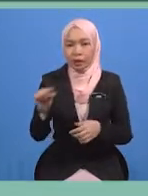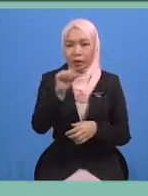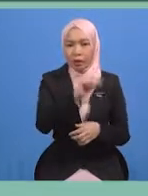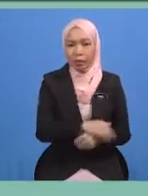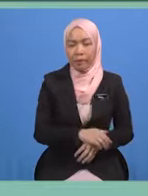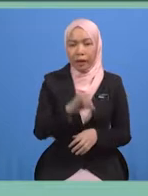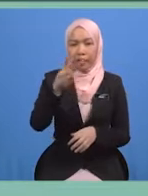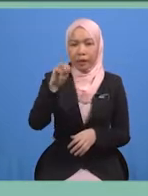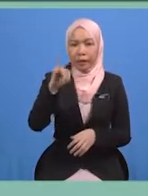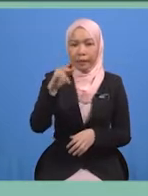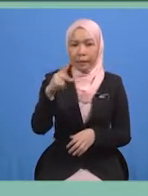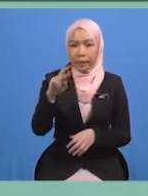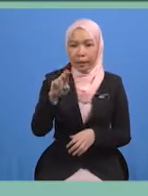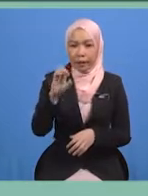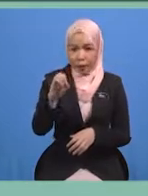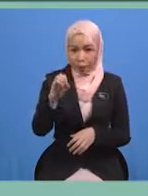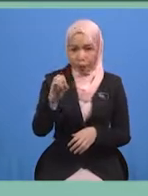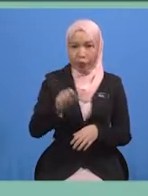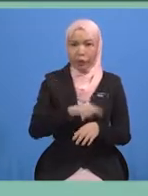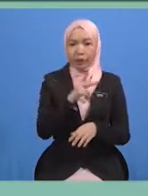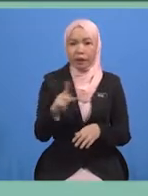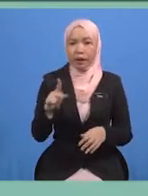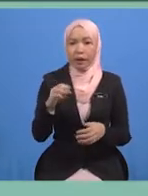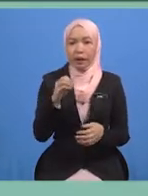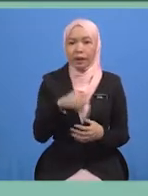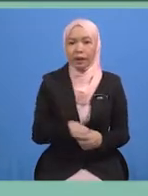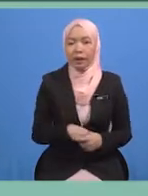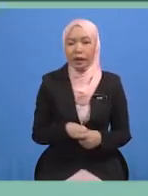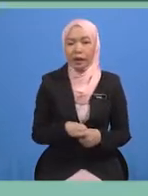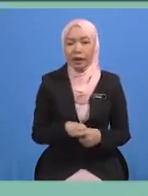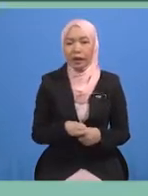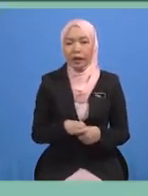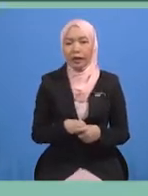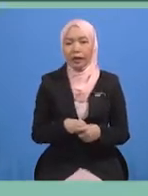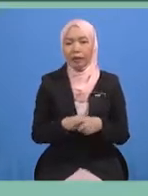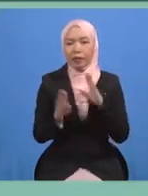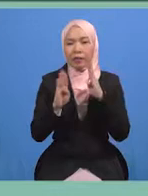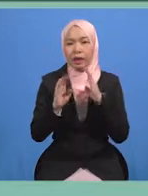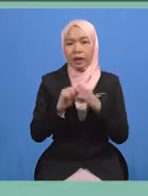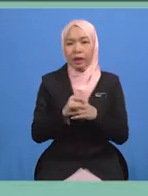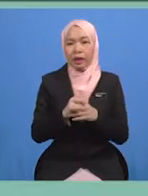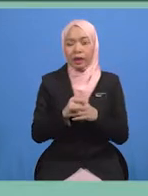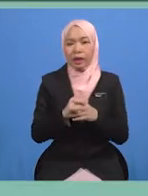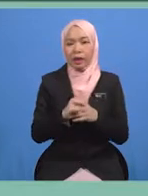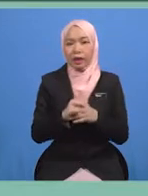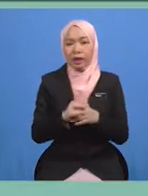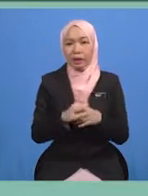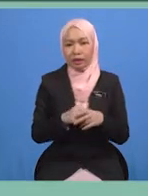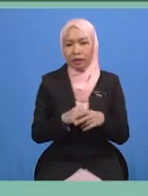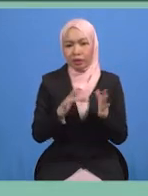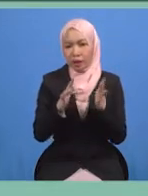digunakan dalam komunikasi dengan satelit. Boleh digunakan dalam